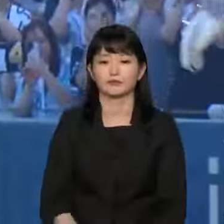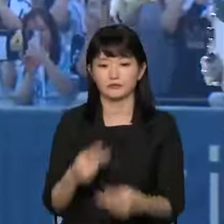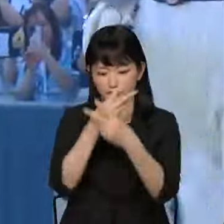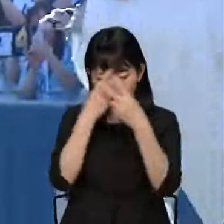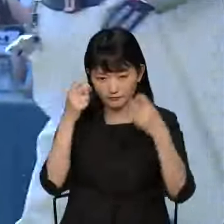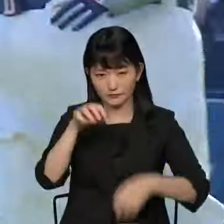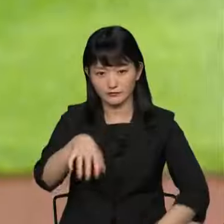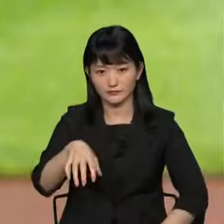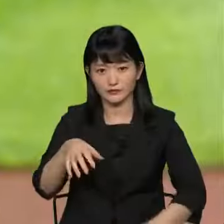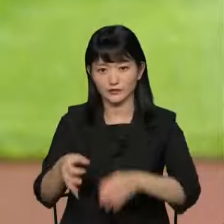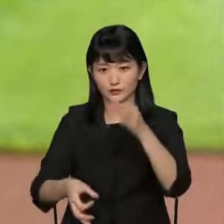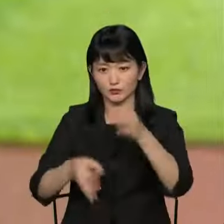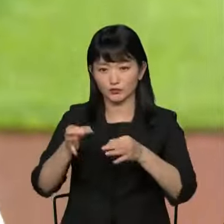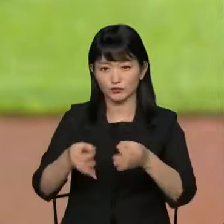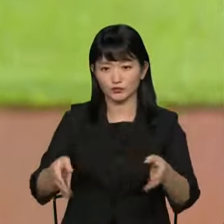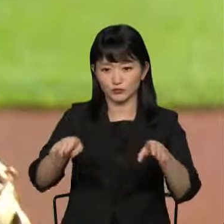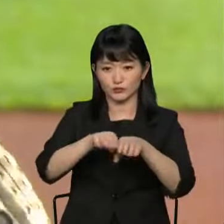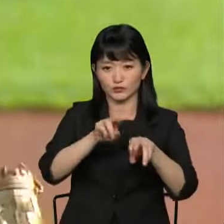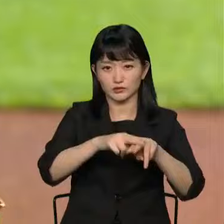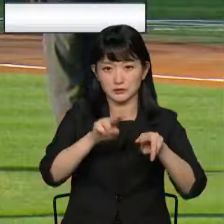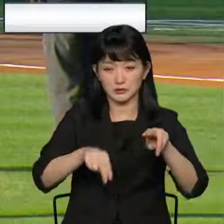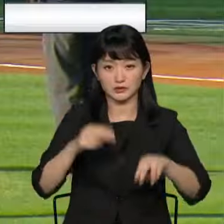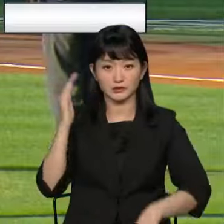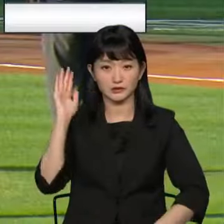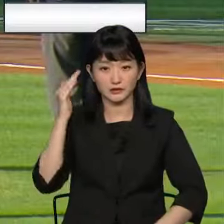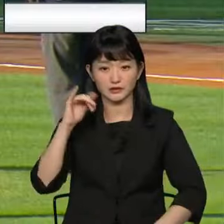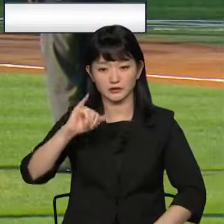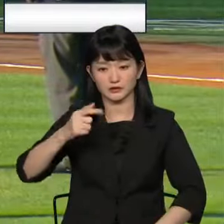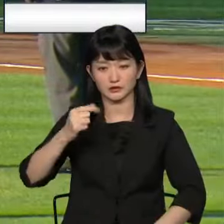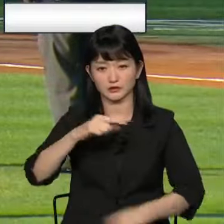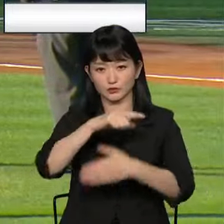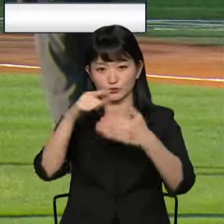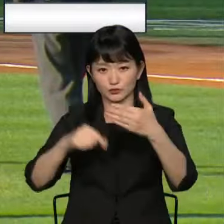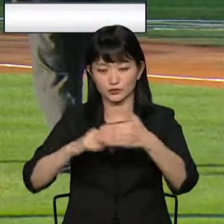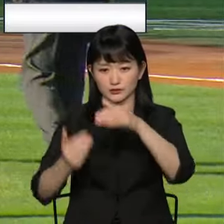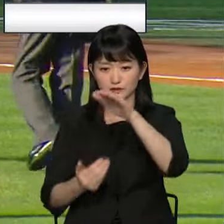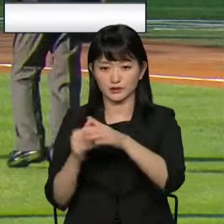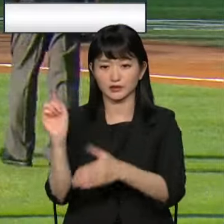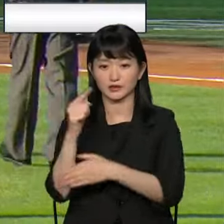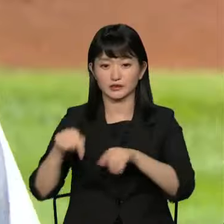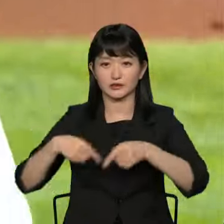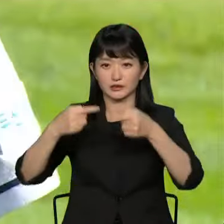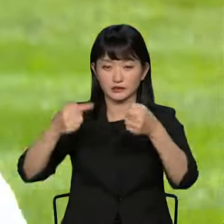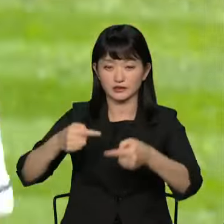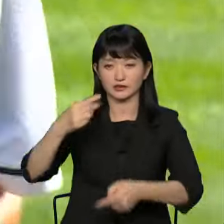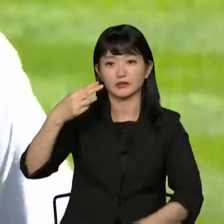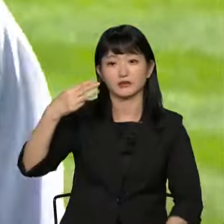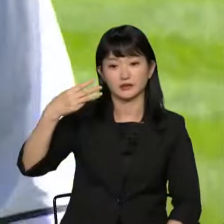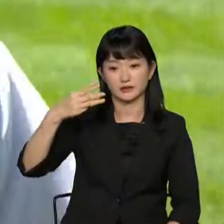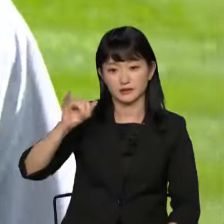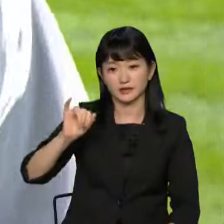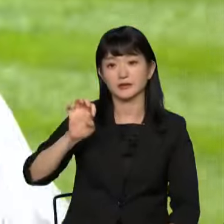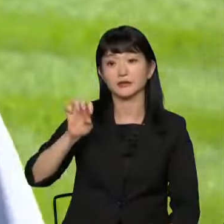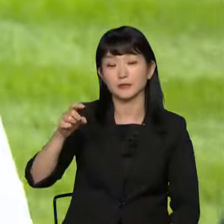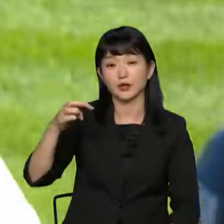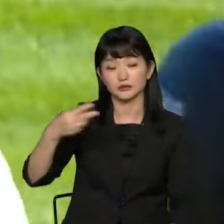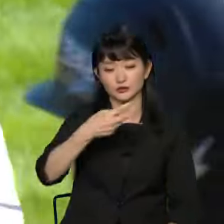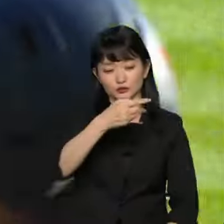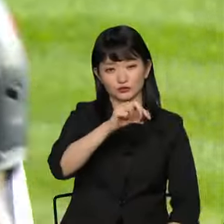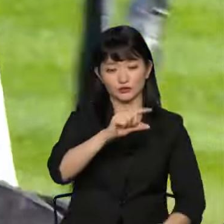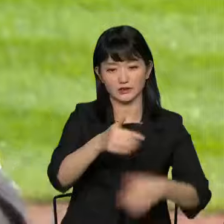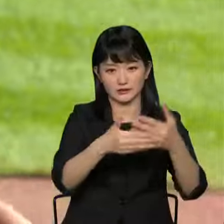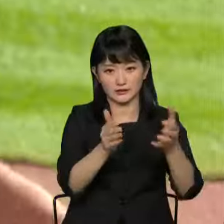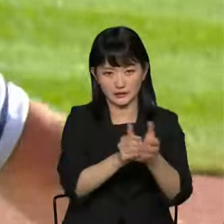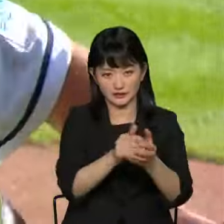잠실에서는 프로 무대를 떠나 최근 JTBC 최강야구에서 활약 중인 더스틴 리퍼트가 6년 만에 친정팀 부산에서